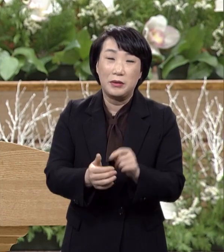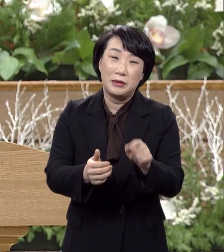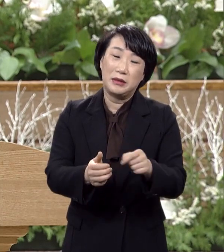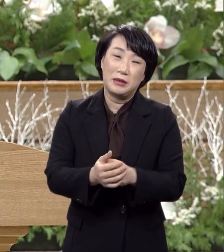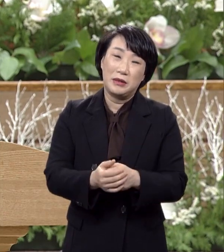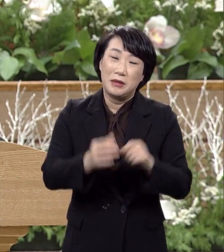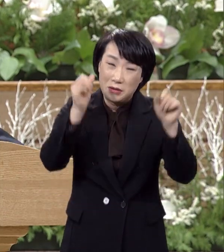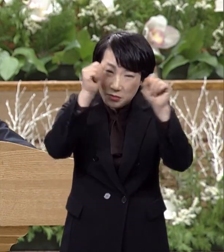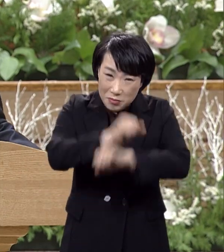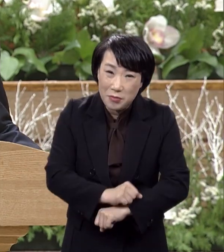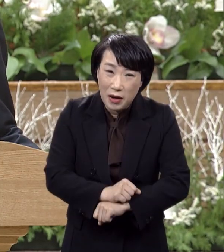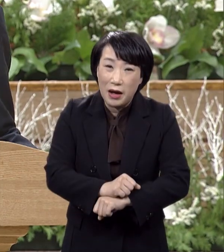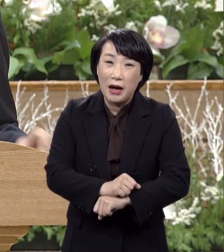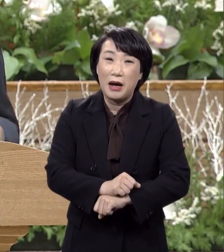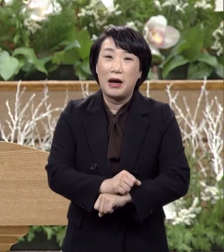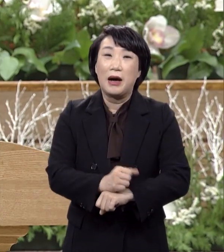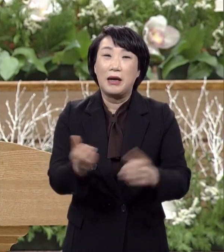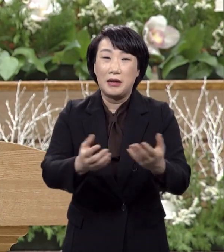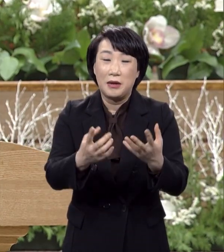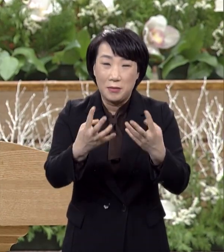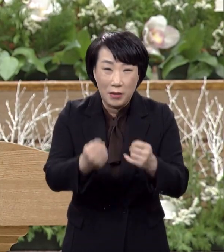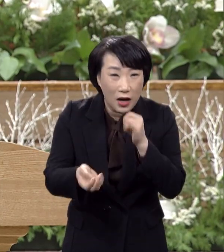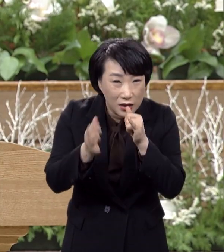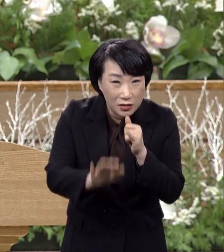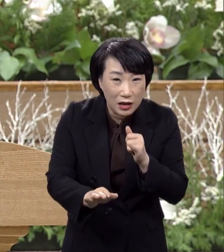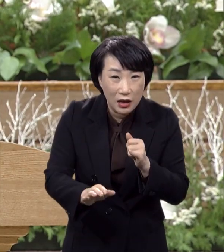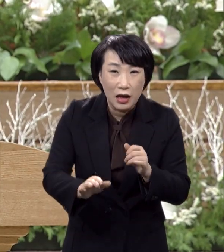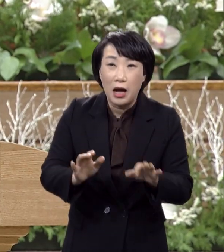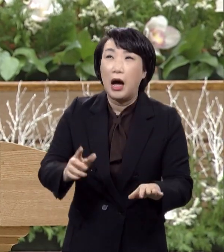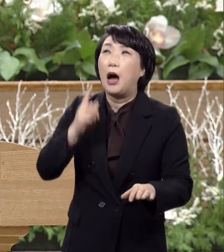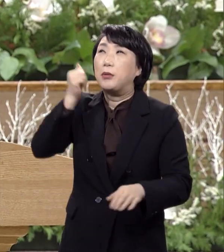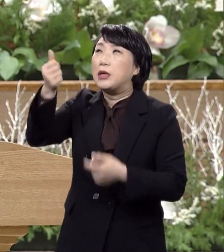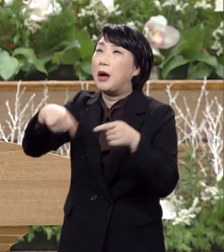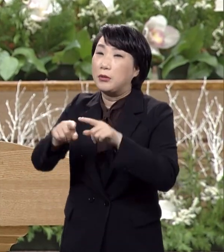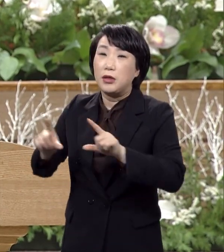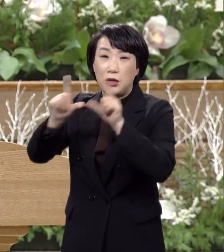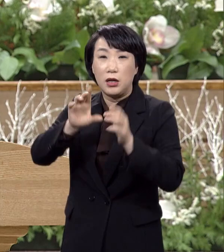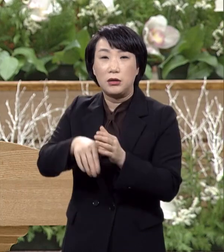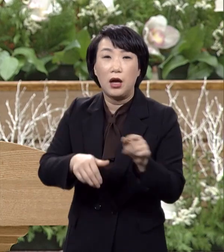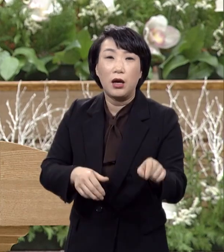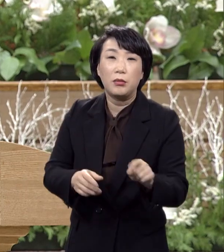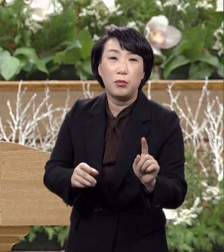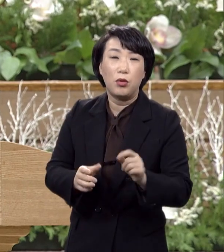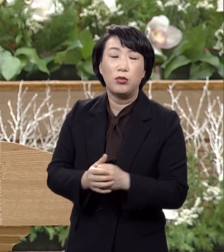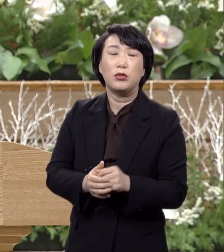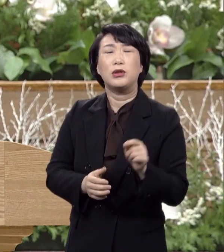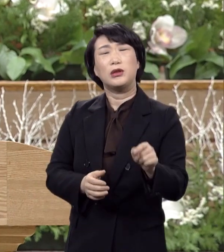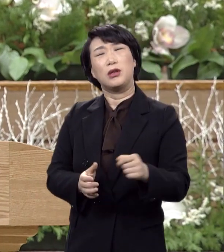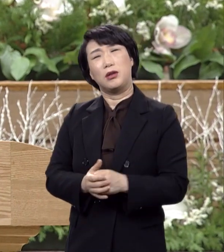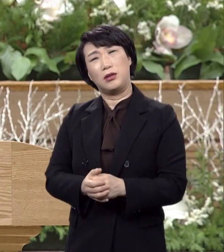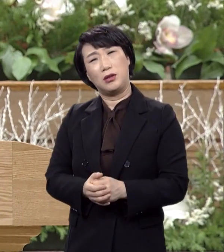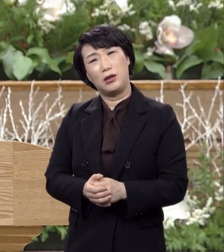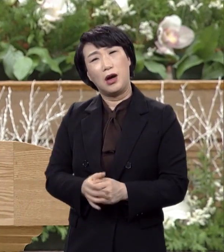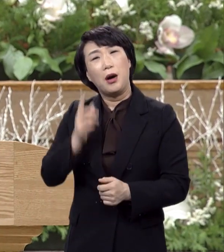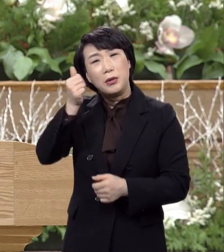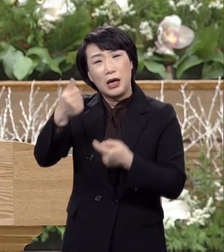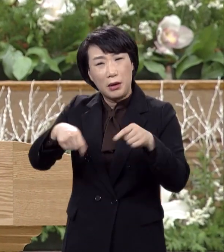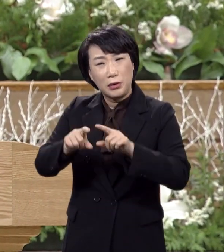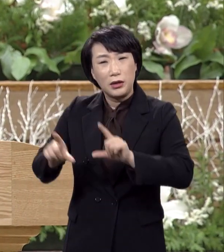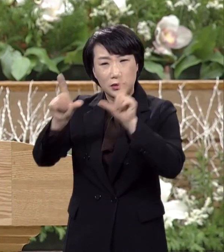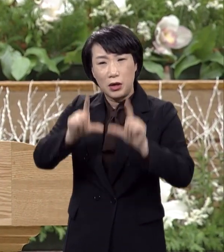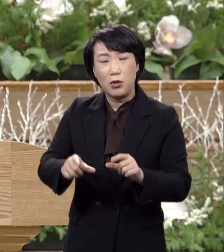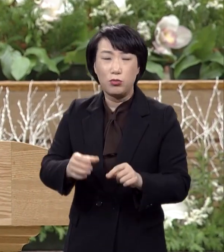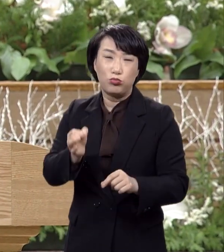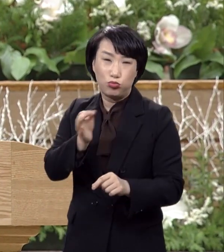철저하게 파멸 속에 멸망당했으나 아버지와 함께 할 때는 절대로 그는 아버지와 함께한